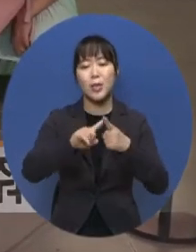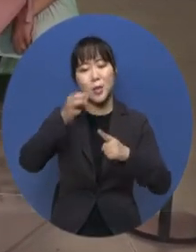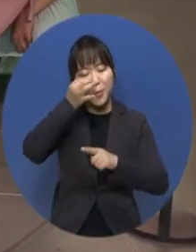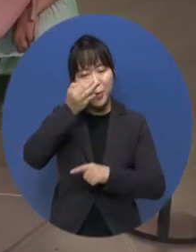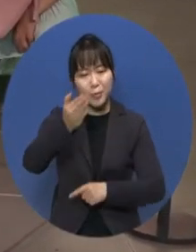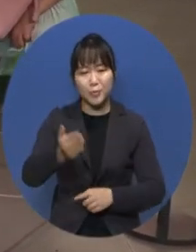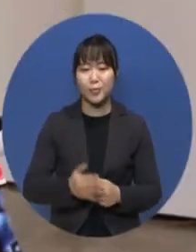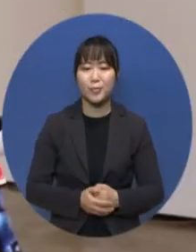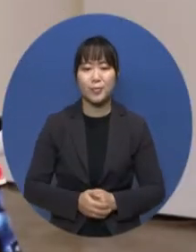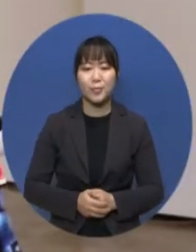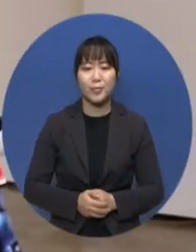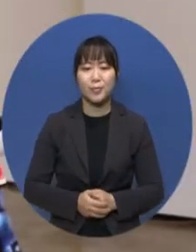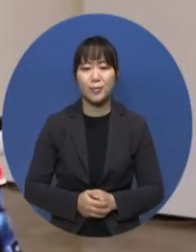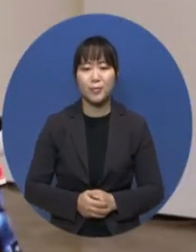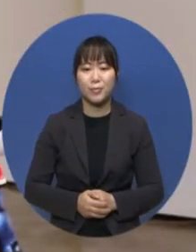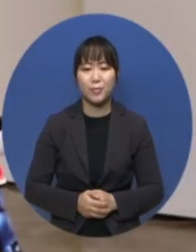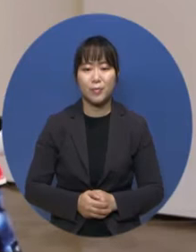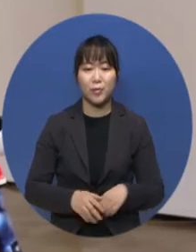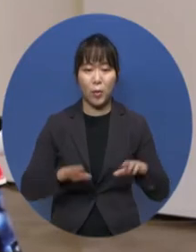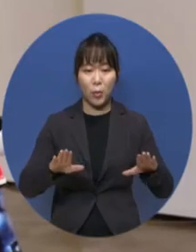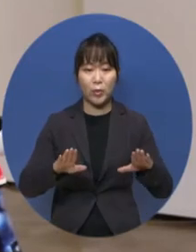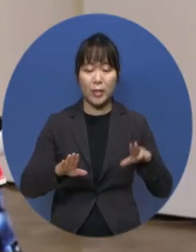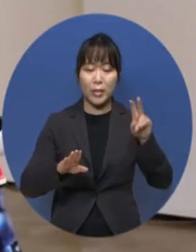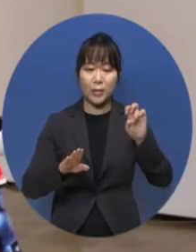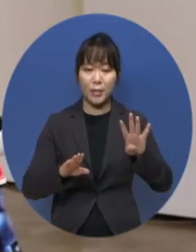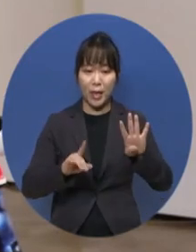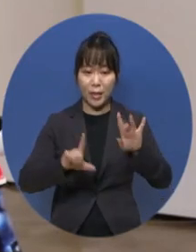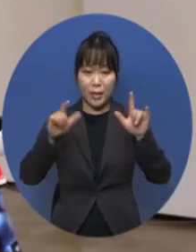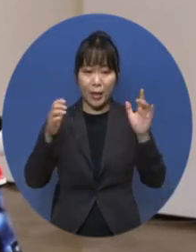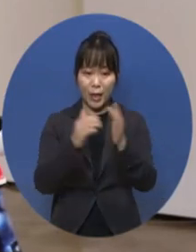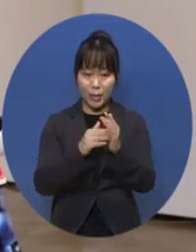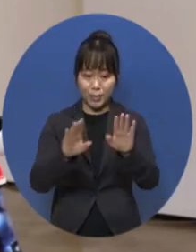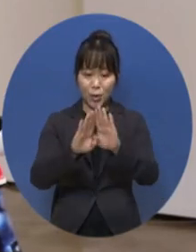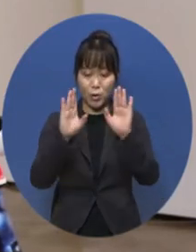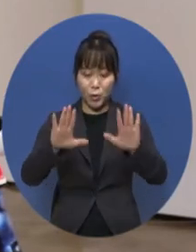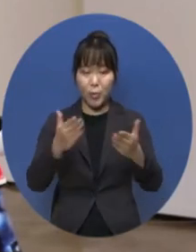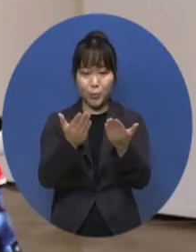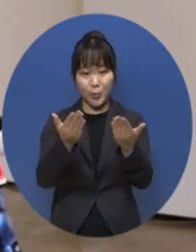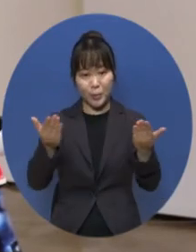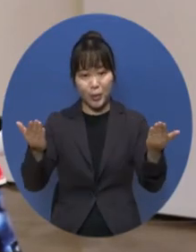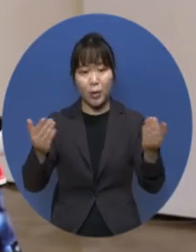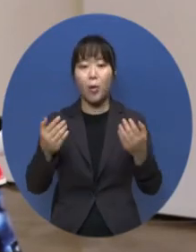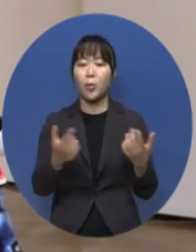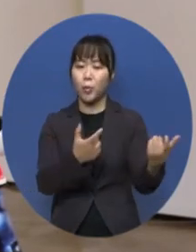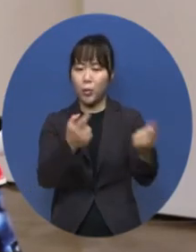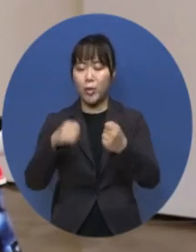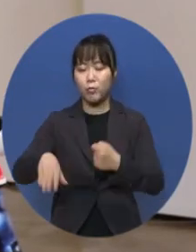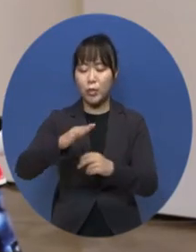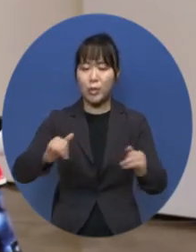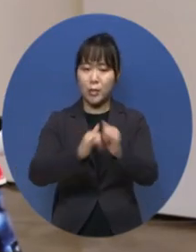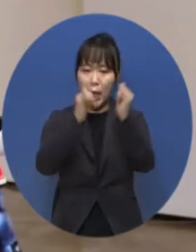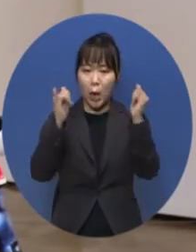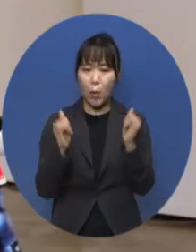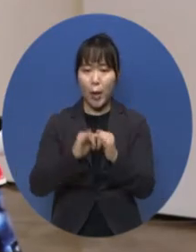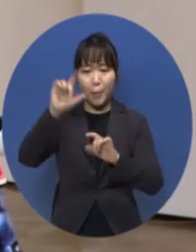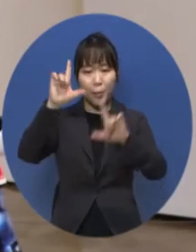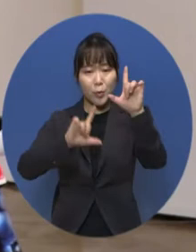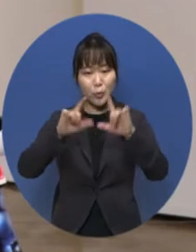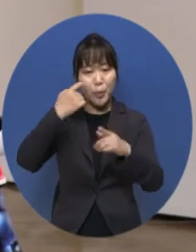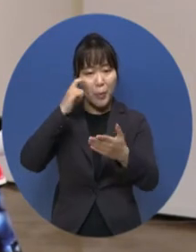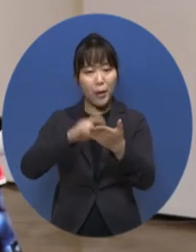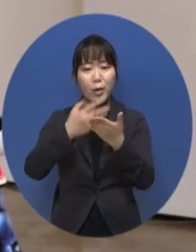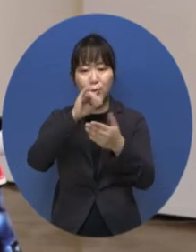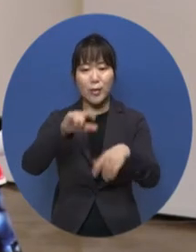보여줍니다. 오는 24일까지 열리는 이번 전시회는 공통된 우리 사회의 모습을 재발견할 수